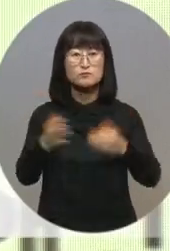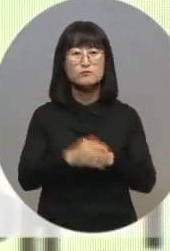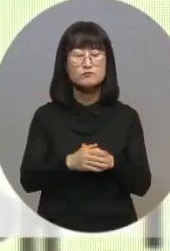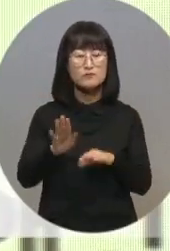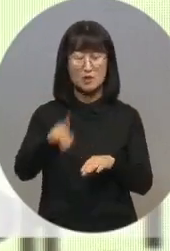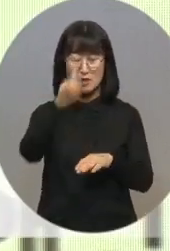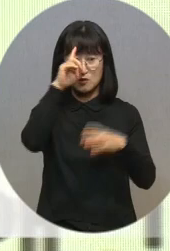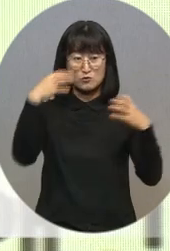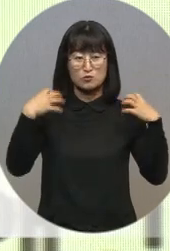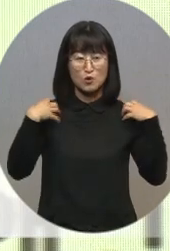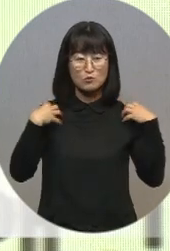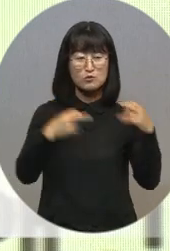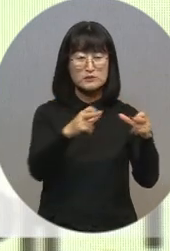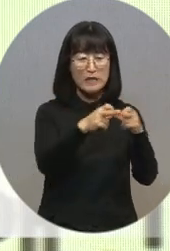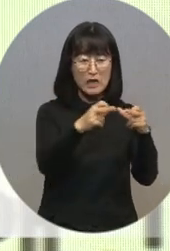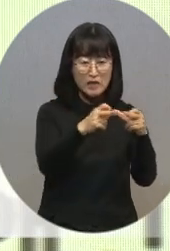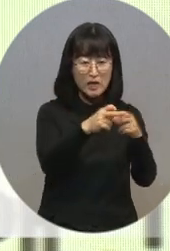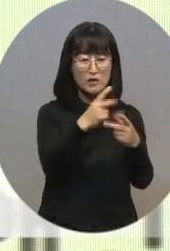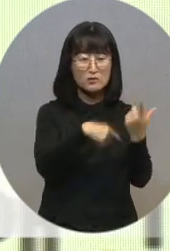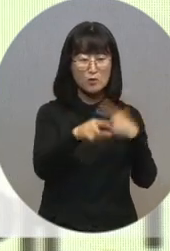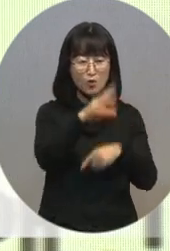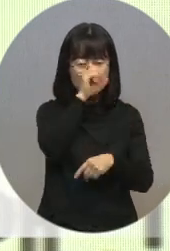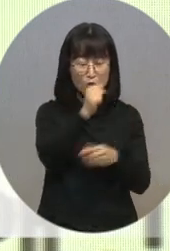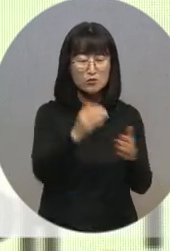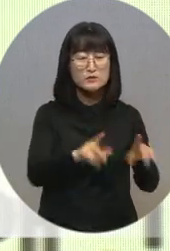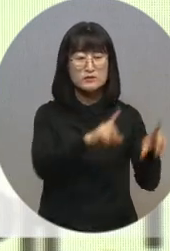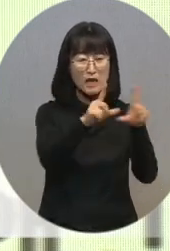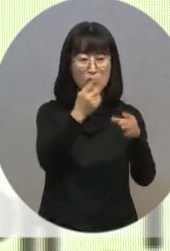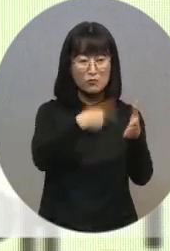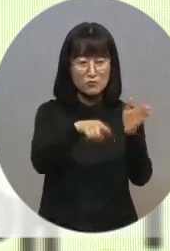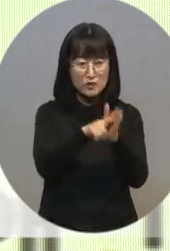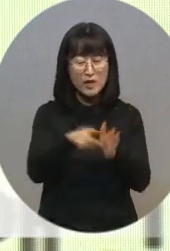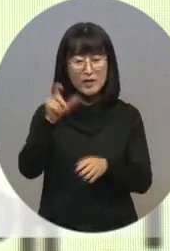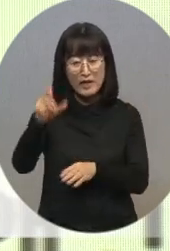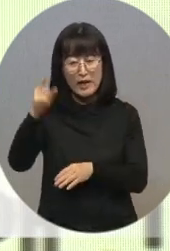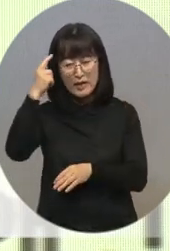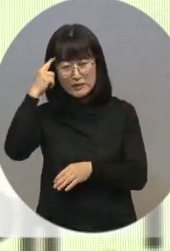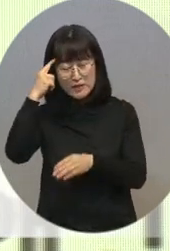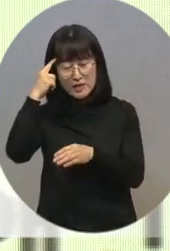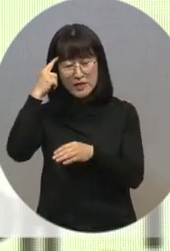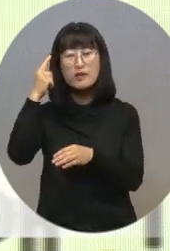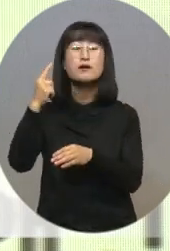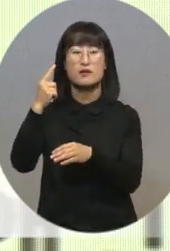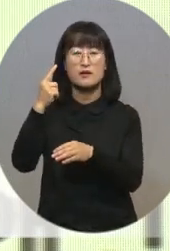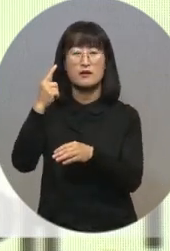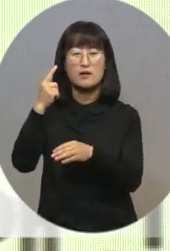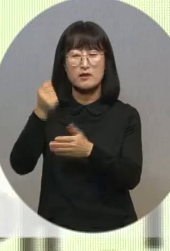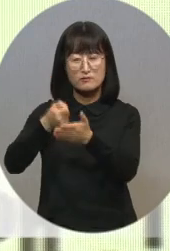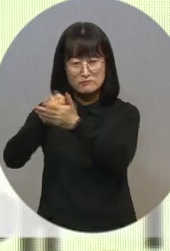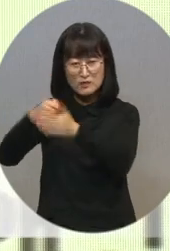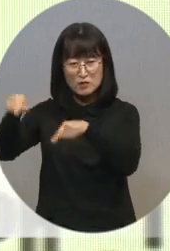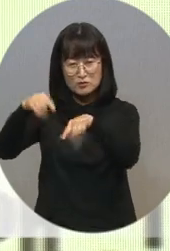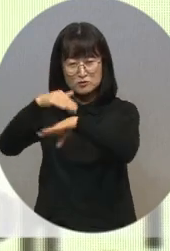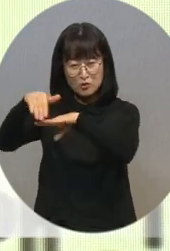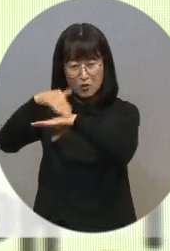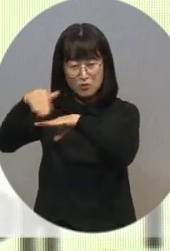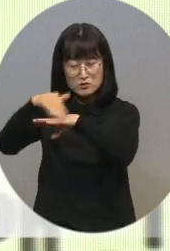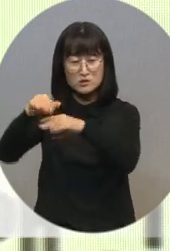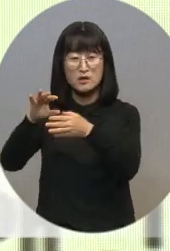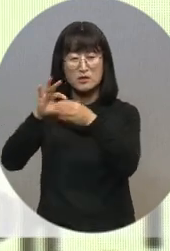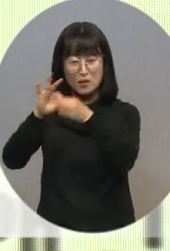정부는 장애인들의 보다 나은 삶을 위해 강한 의지를 갖고 다양한 정책 수단을 강구하고